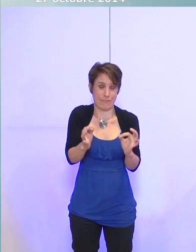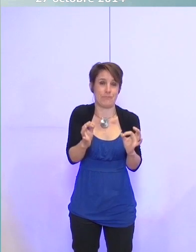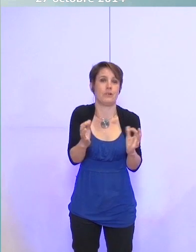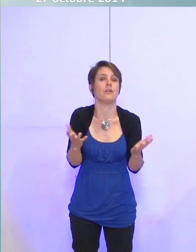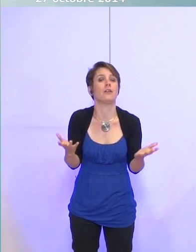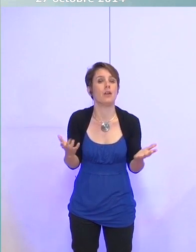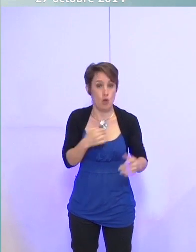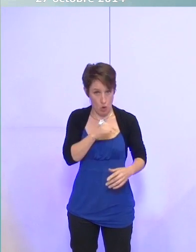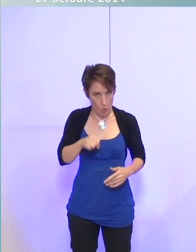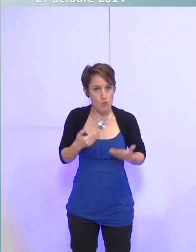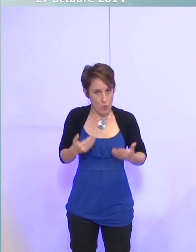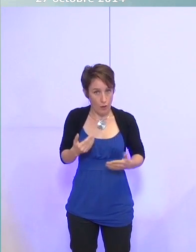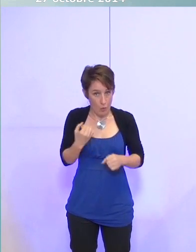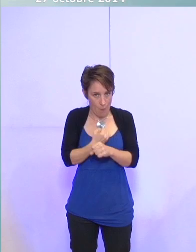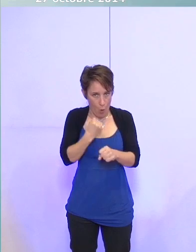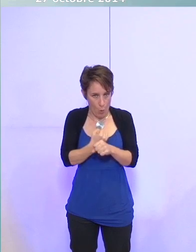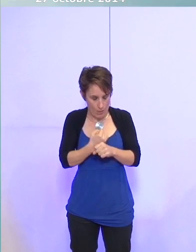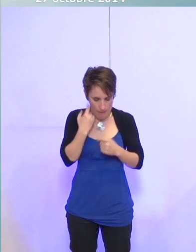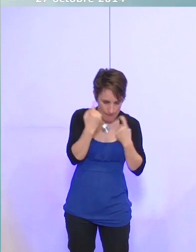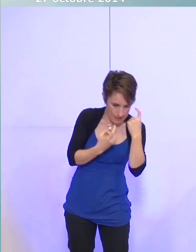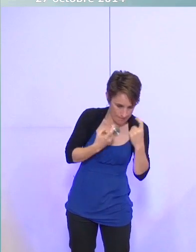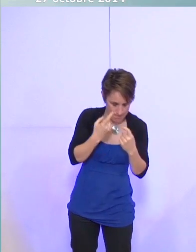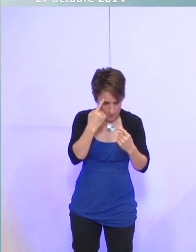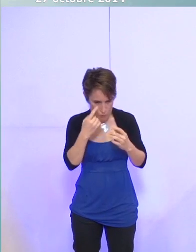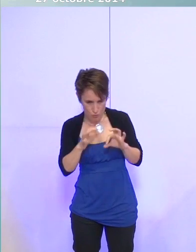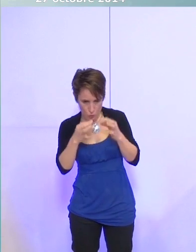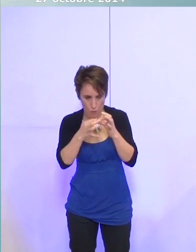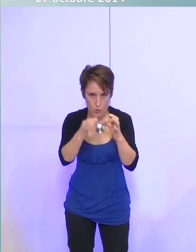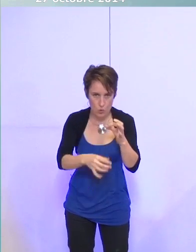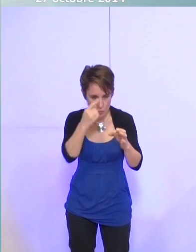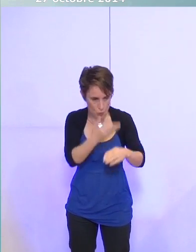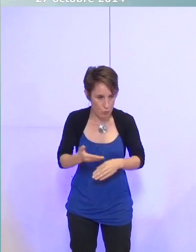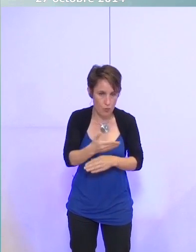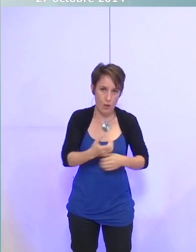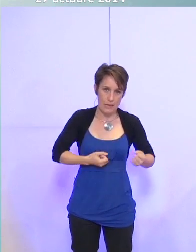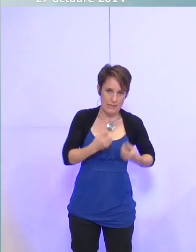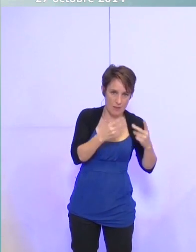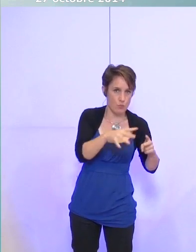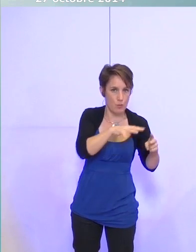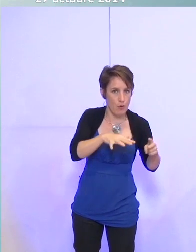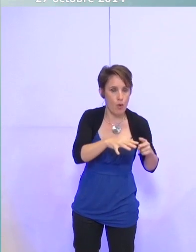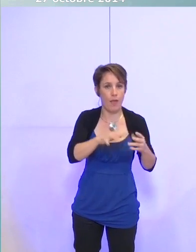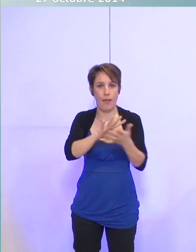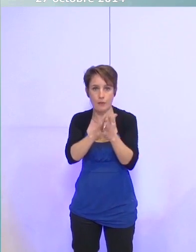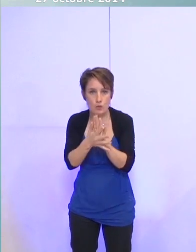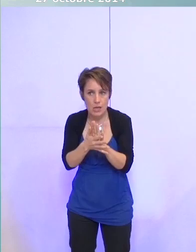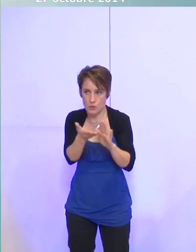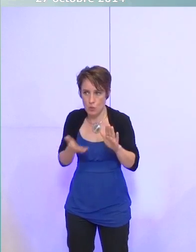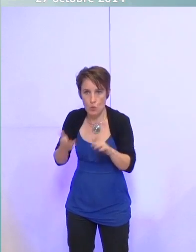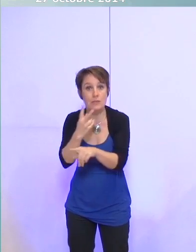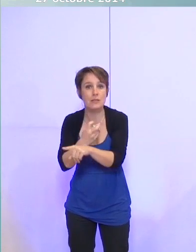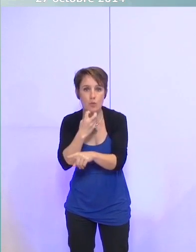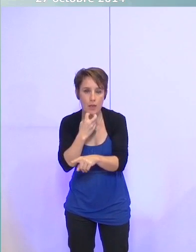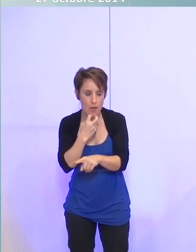sorte que le soutien que nous pouvons apporter à nos services publics locaux, à nos associations, à nos concitoyens,